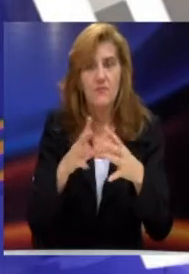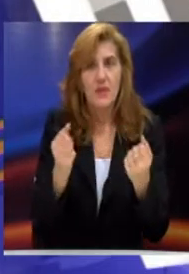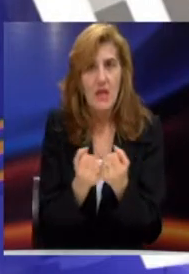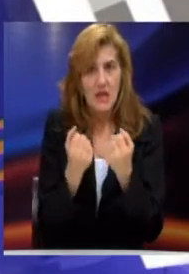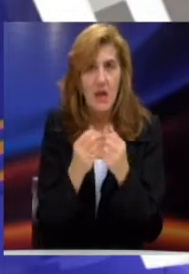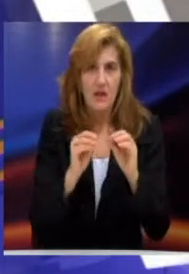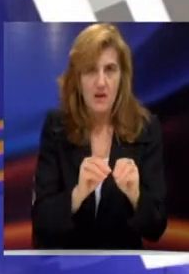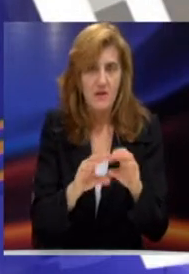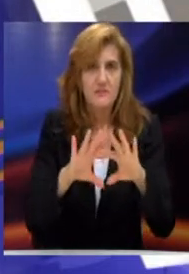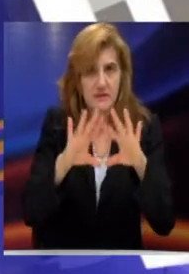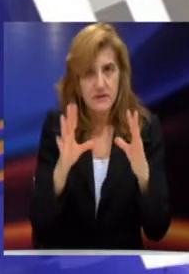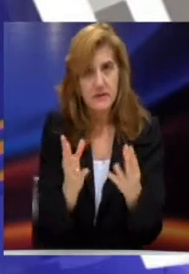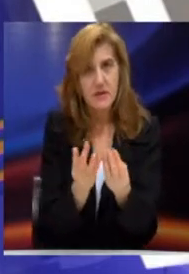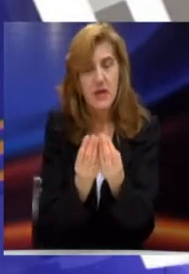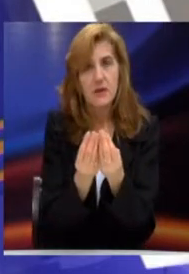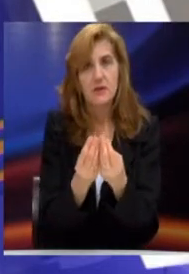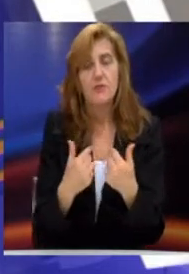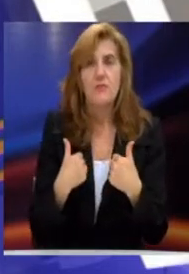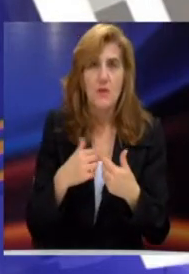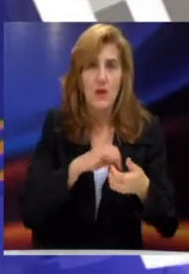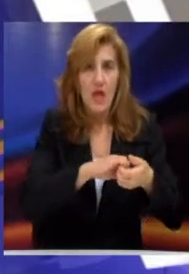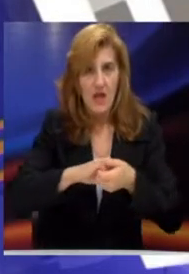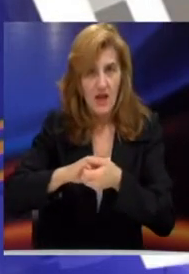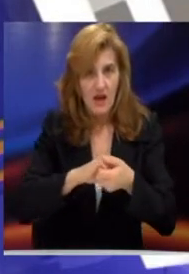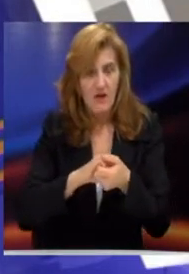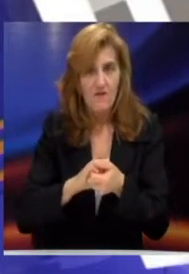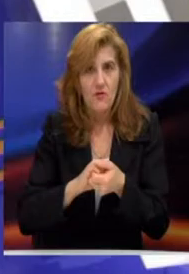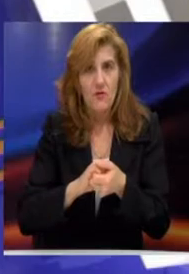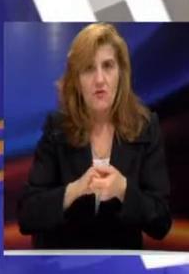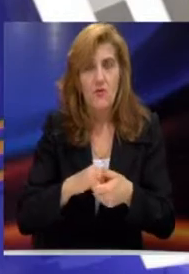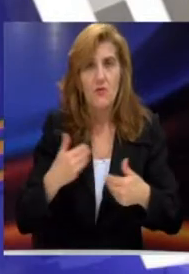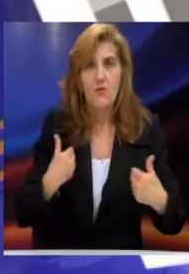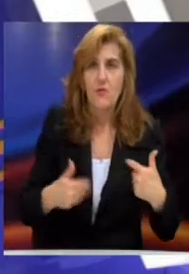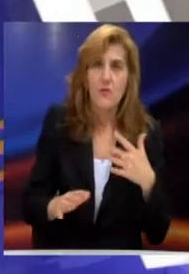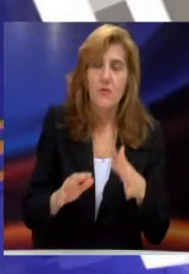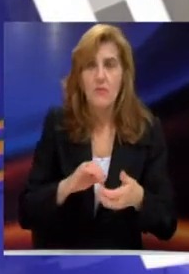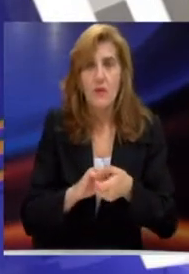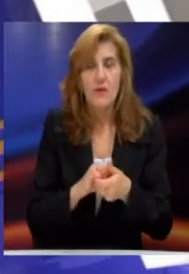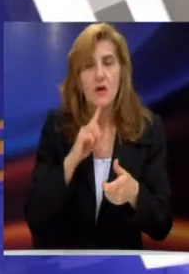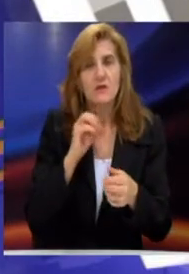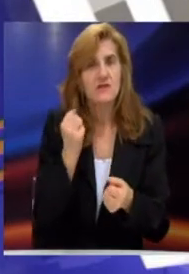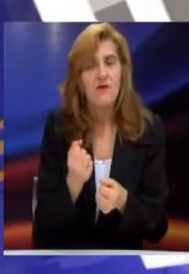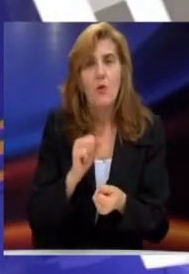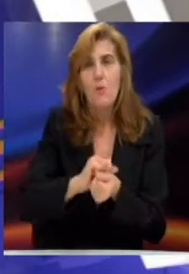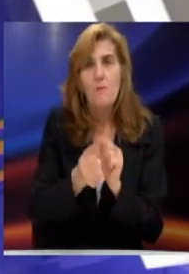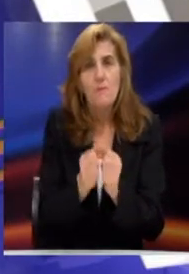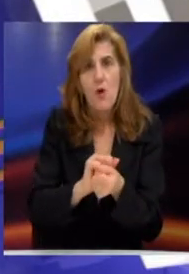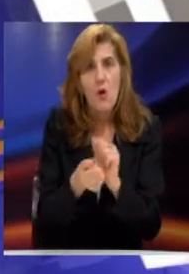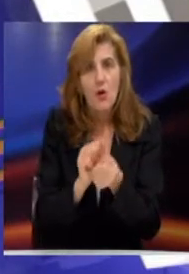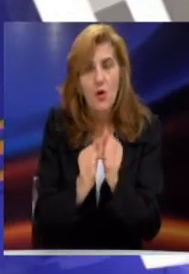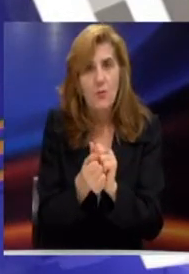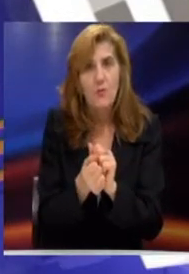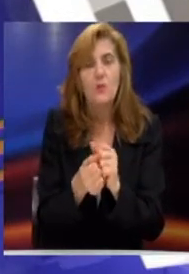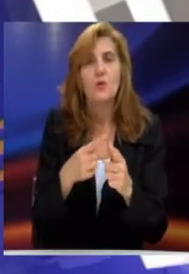zajedno sa trenerima mogu to da kažem. Ja kad sam rvo, momci su skidali kila, ali svaku borbu i